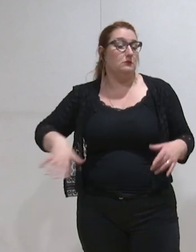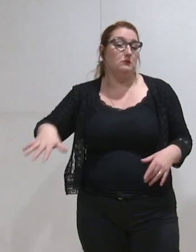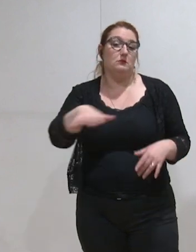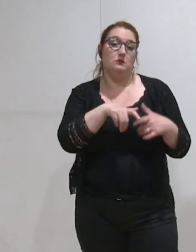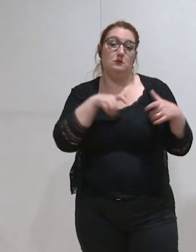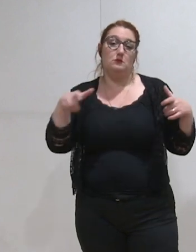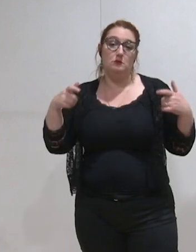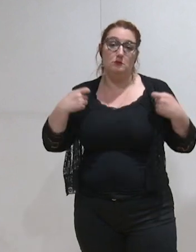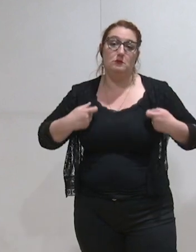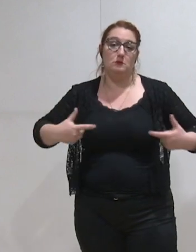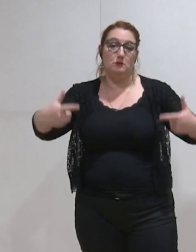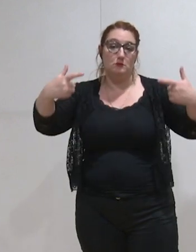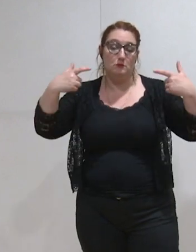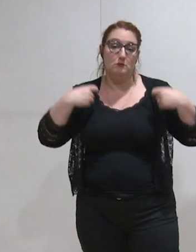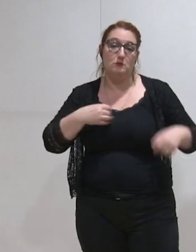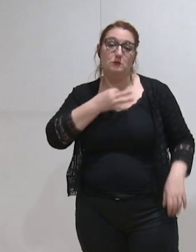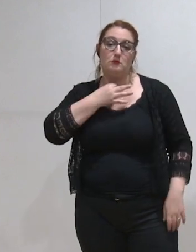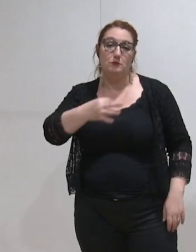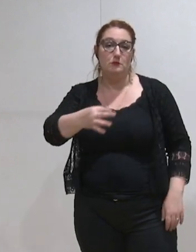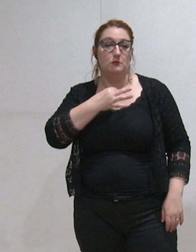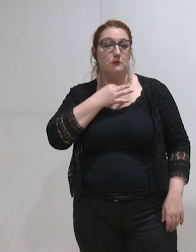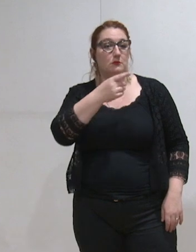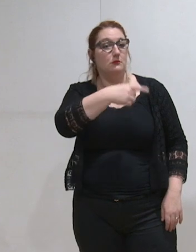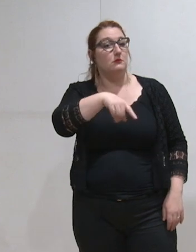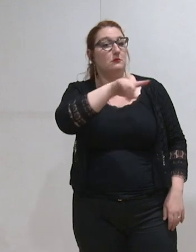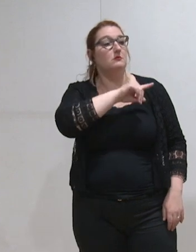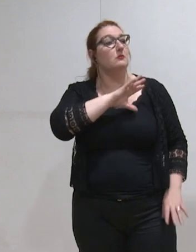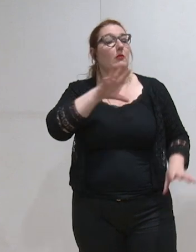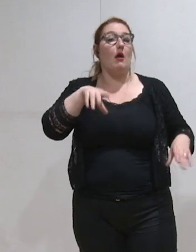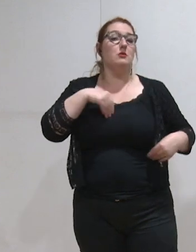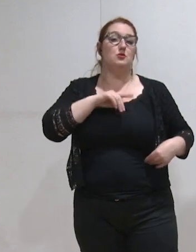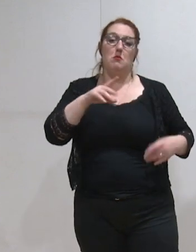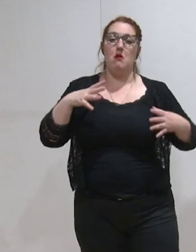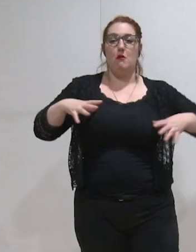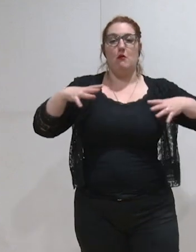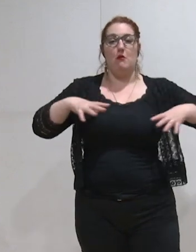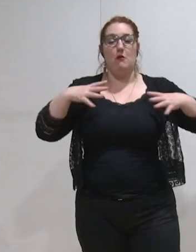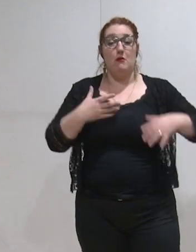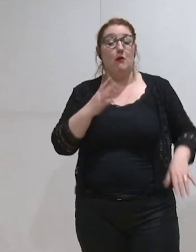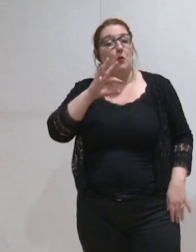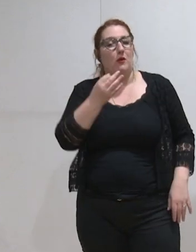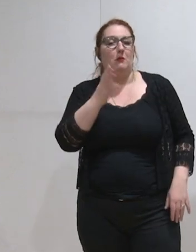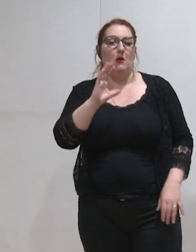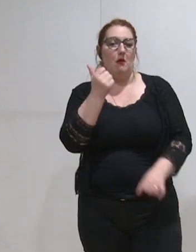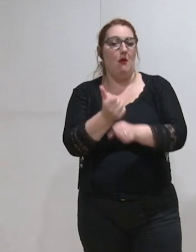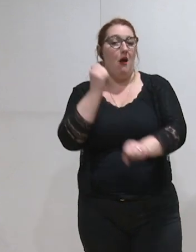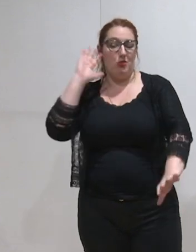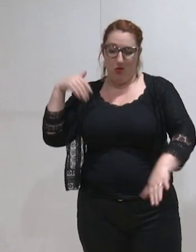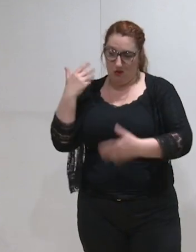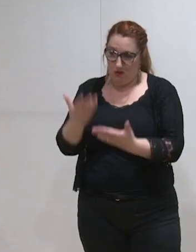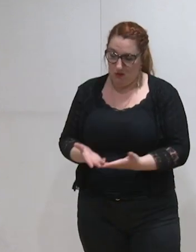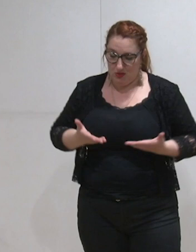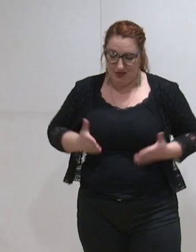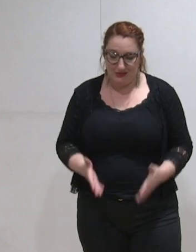que cela représente vous n'assumez pas la totalité mais depuis un an les décisions ou l'absence